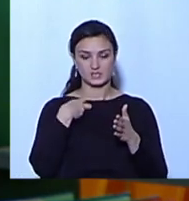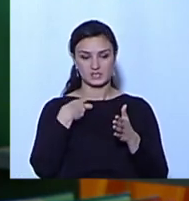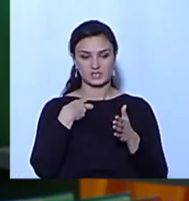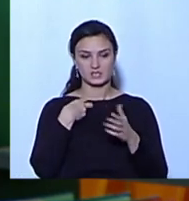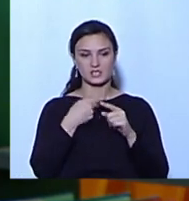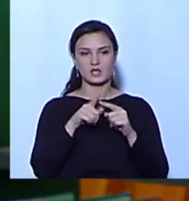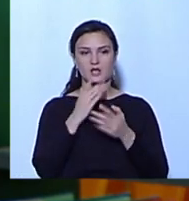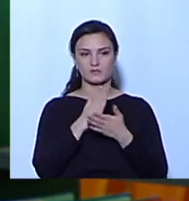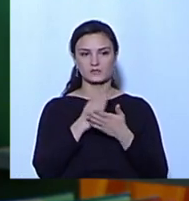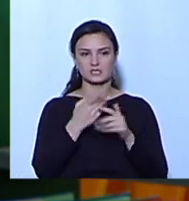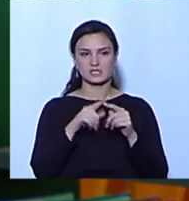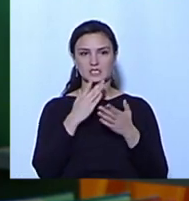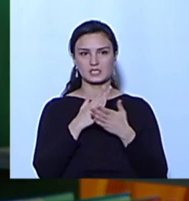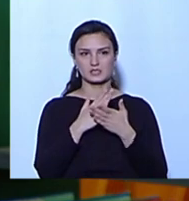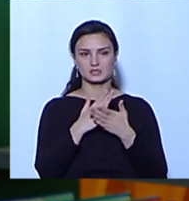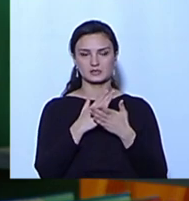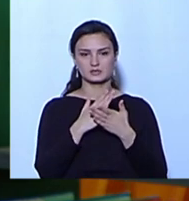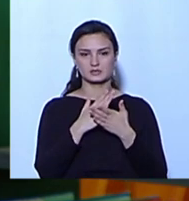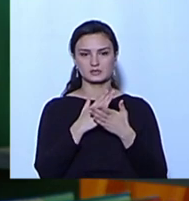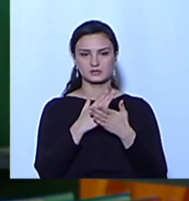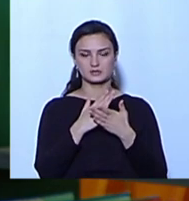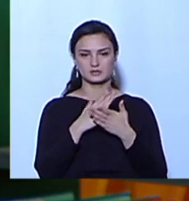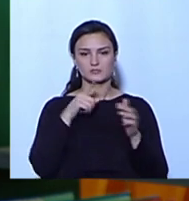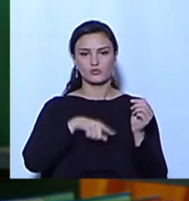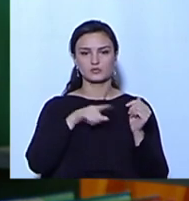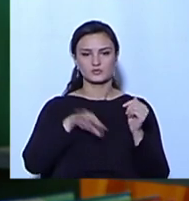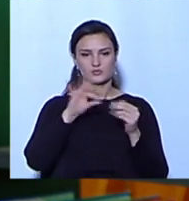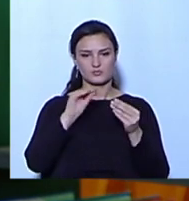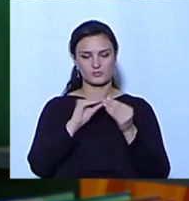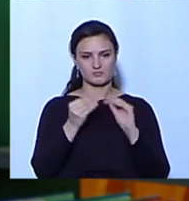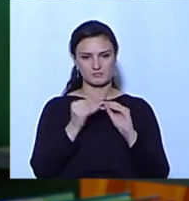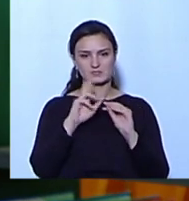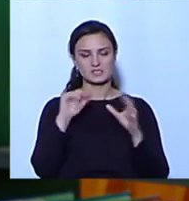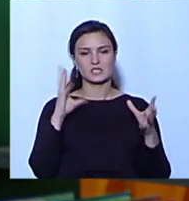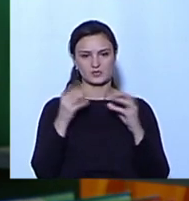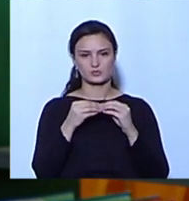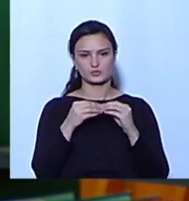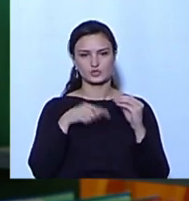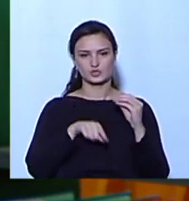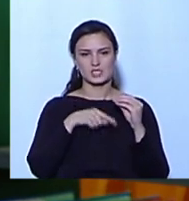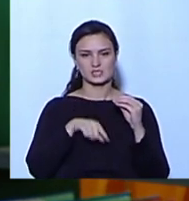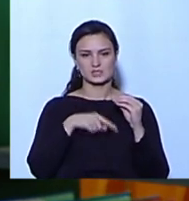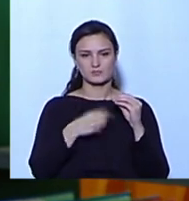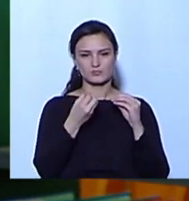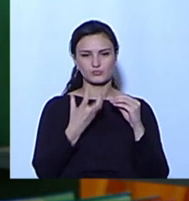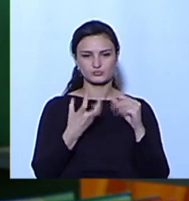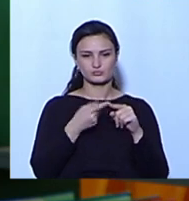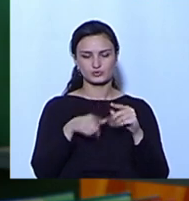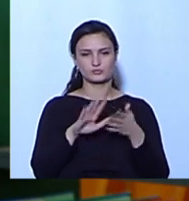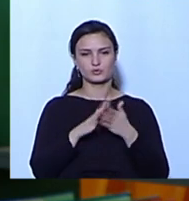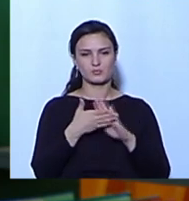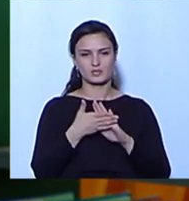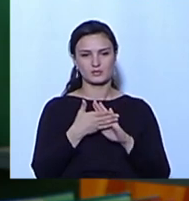წერილებში, აქვთ, ეს არის მუშარდვასთან დაკავშირებული პრობლემები და ზოგადად შარდის ბუშტის